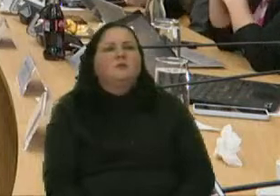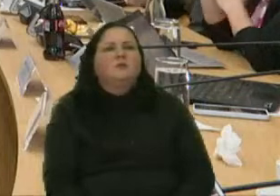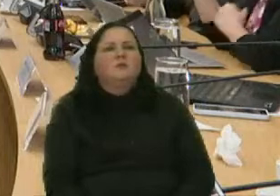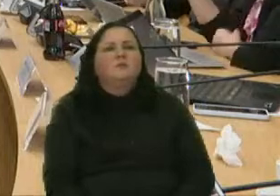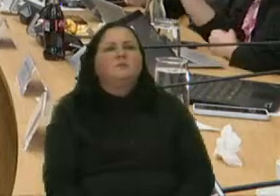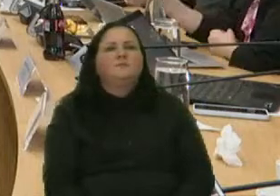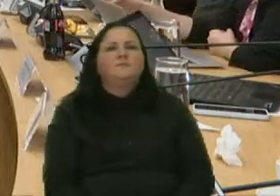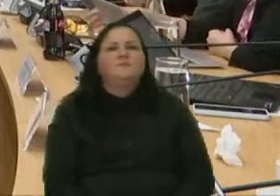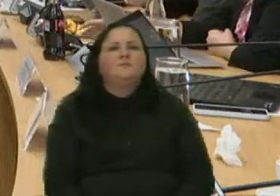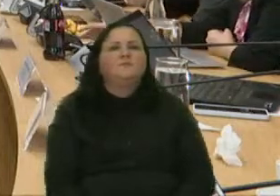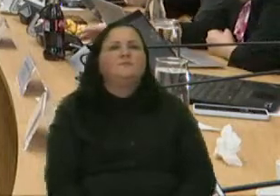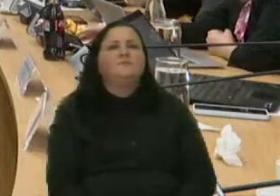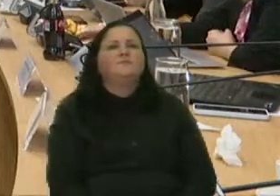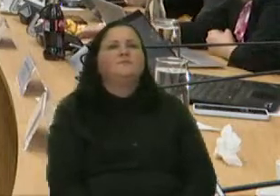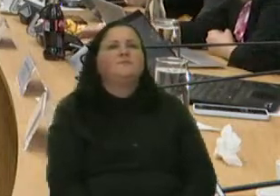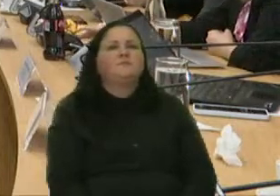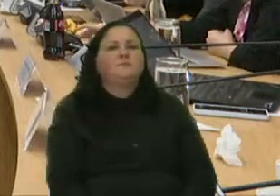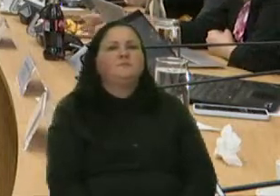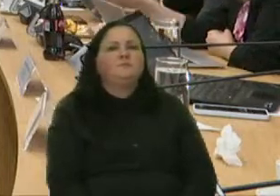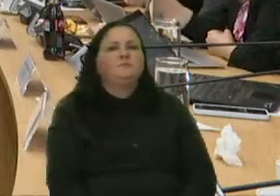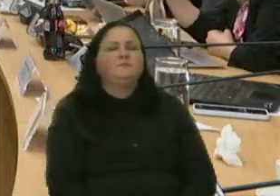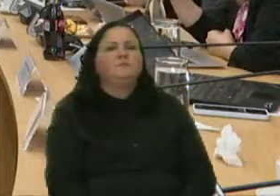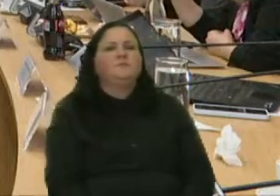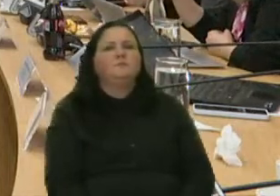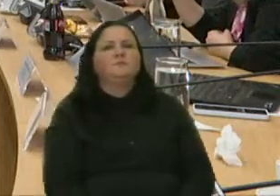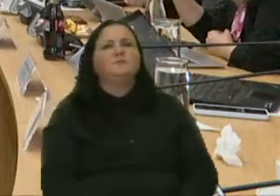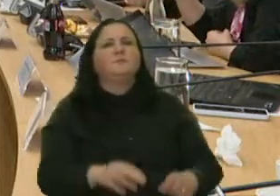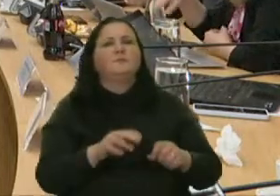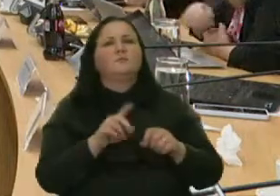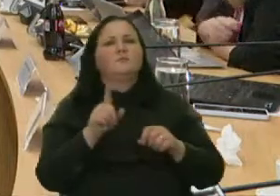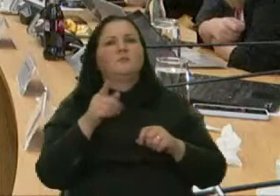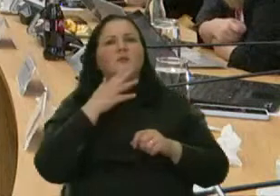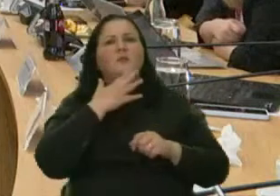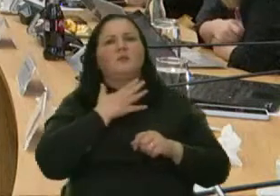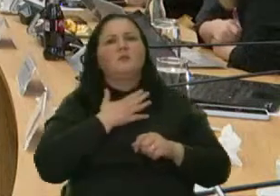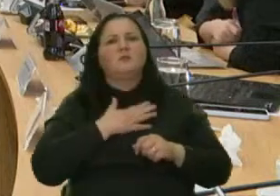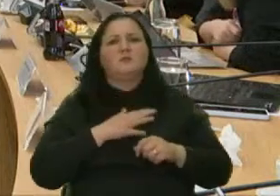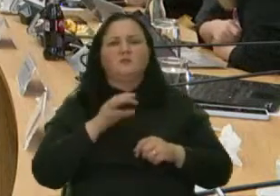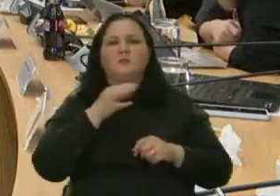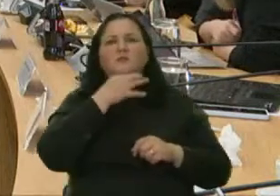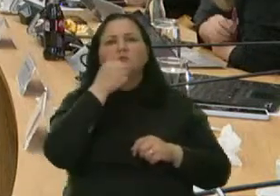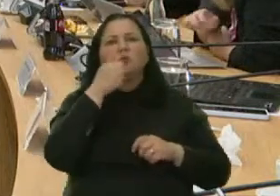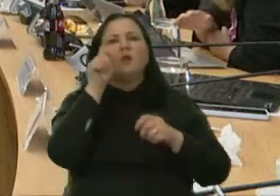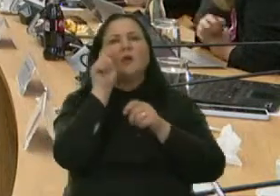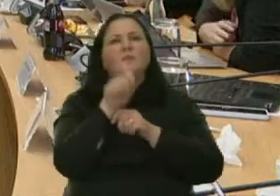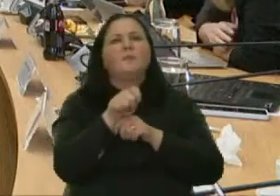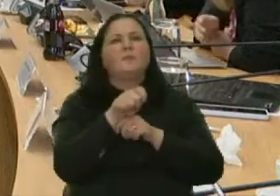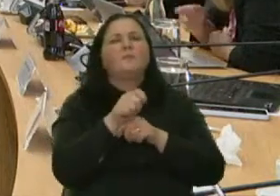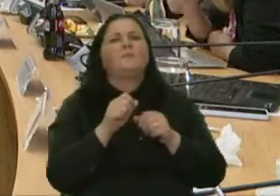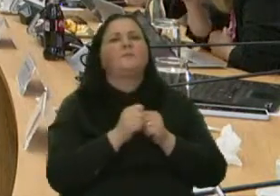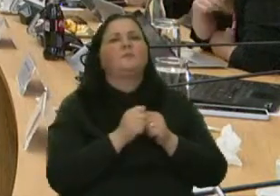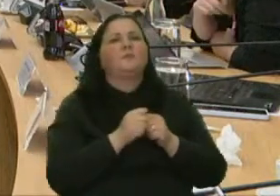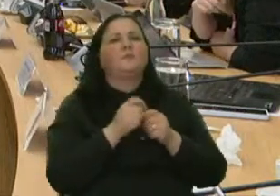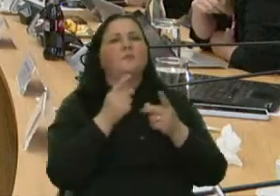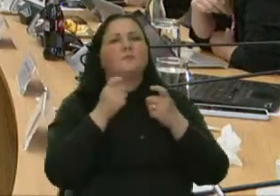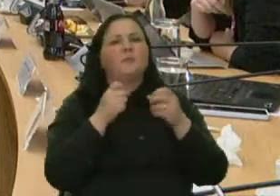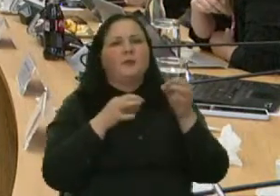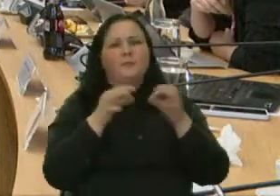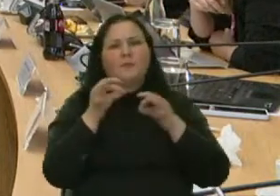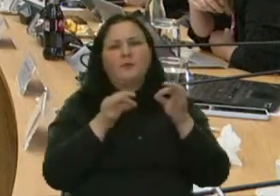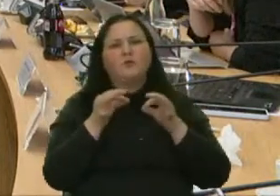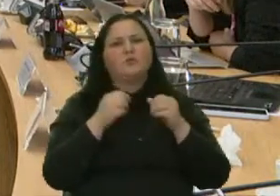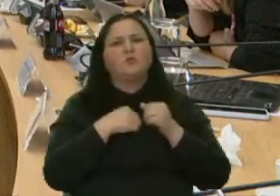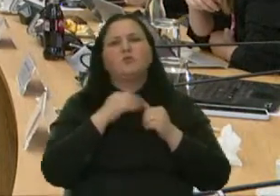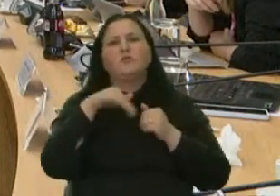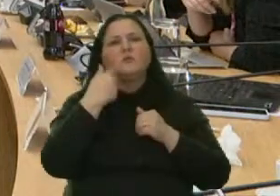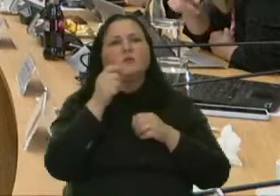una din colegele dumneavoastră de la usr să intervină vă rog doamna Eu aș avea de asemenea un amendament întreb strict pe procedură nu votăm prima